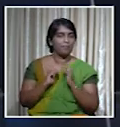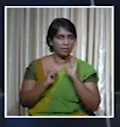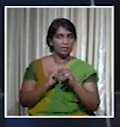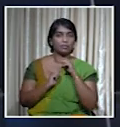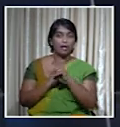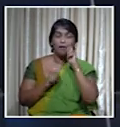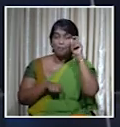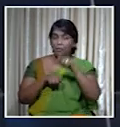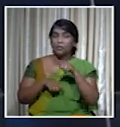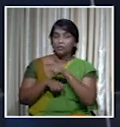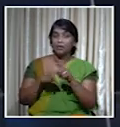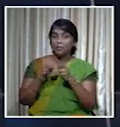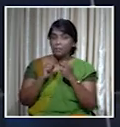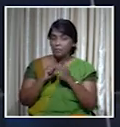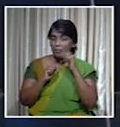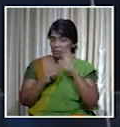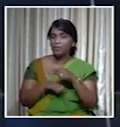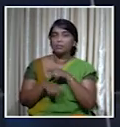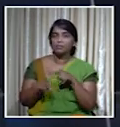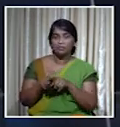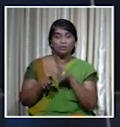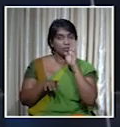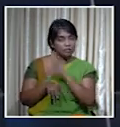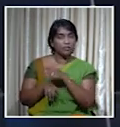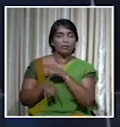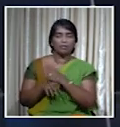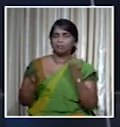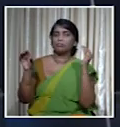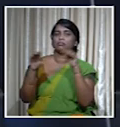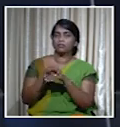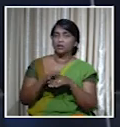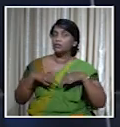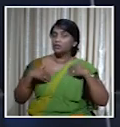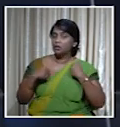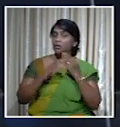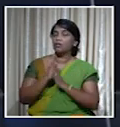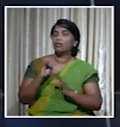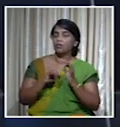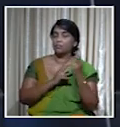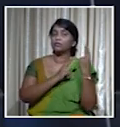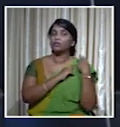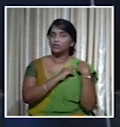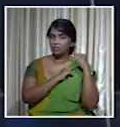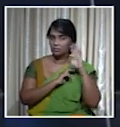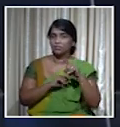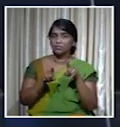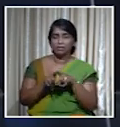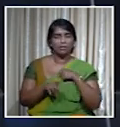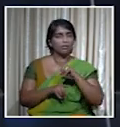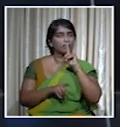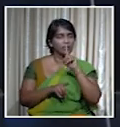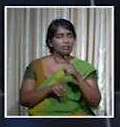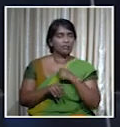මේ මිනිසුන්ට බලපාන ප්‍රශ්නේ වෙනුවෙන් මැදිහත් වීම සෞඛ්‍ය අමාත්‍යතුමාගේ බාර දුර වගකීමක් ඒ නිසා මම අහන්න